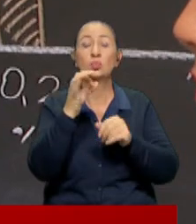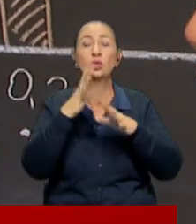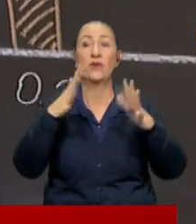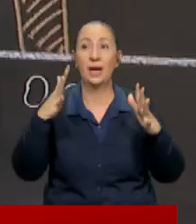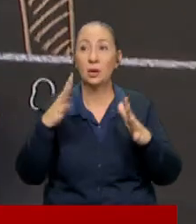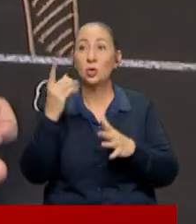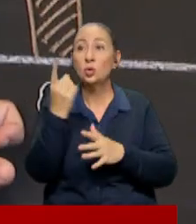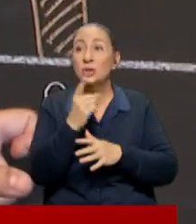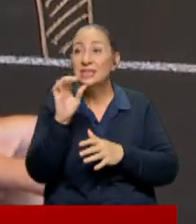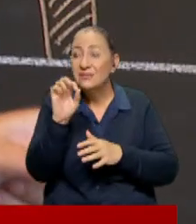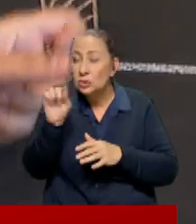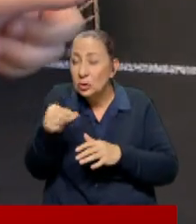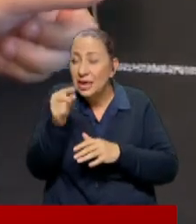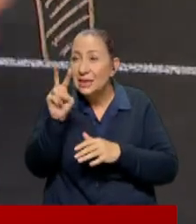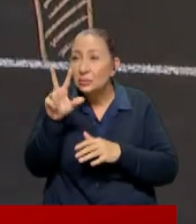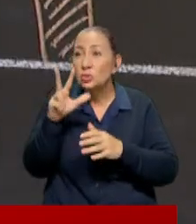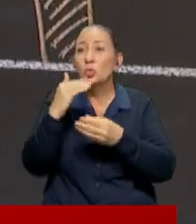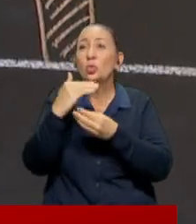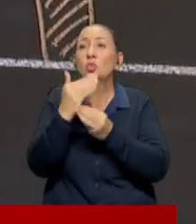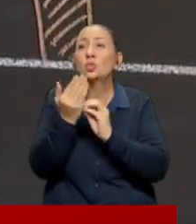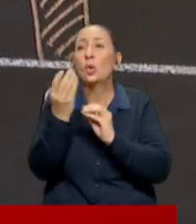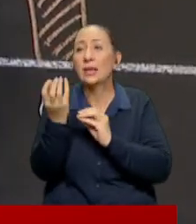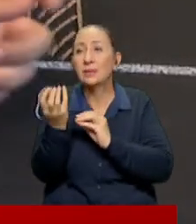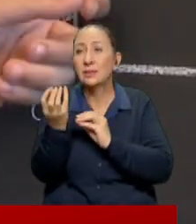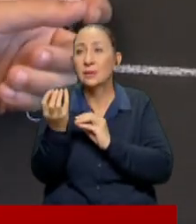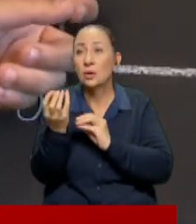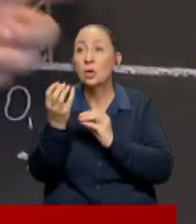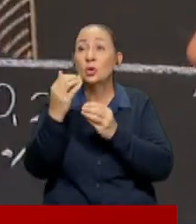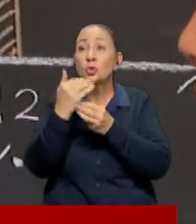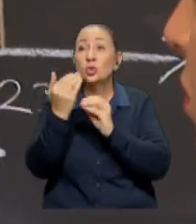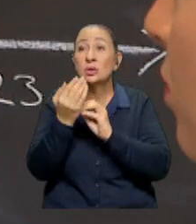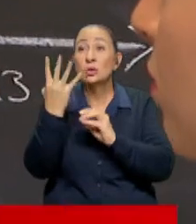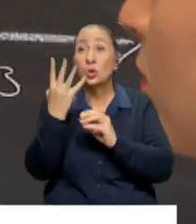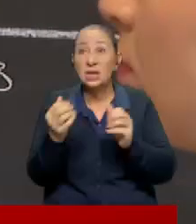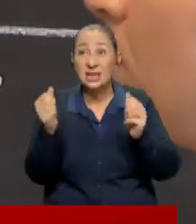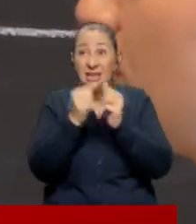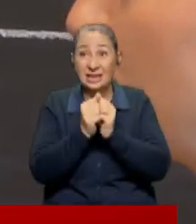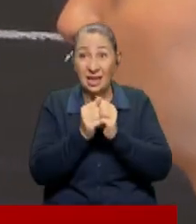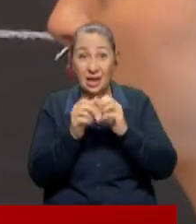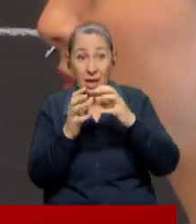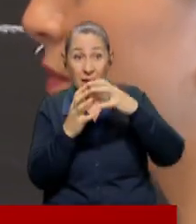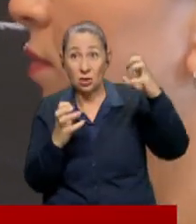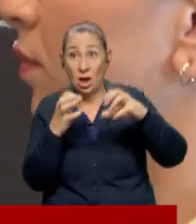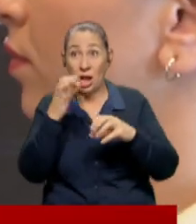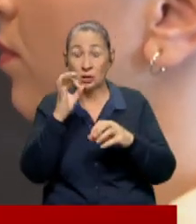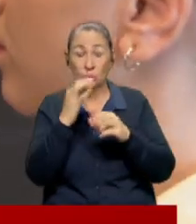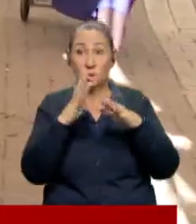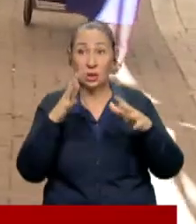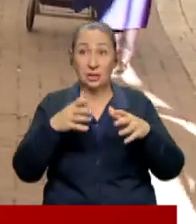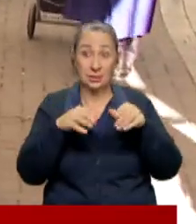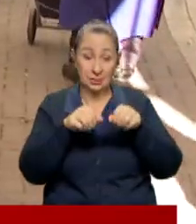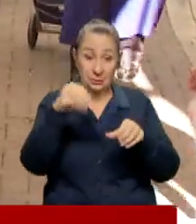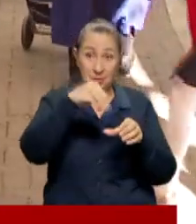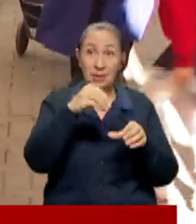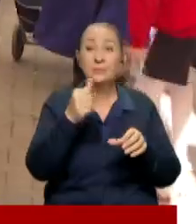oluşturuyor. %0.23'ünü kuru soğan oluşturuyor. Kuru soğanın 4 katı kadar etkiliyor altın mücevher sepeti.